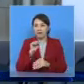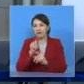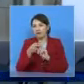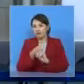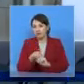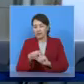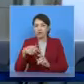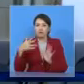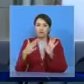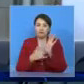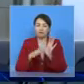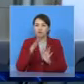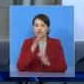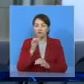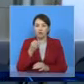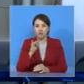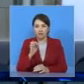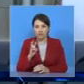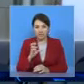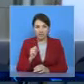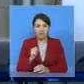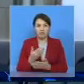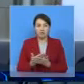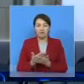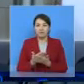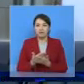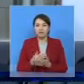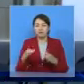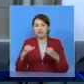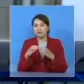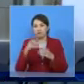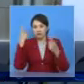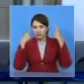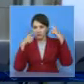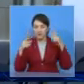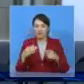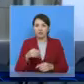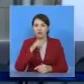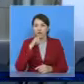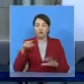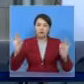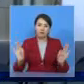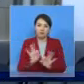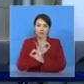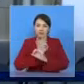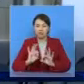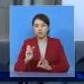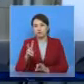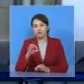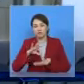к 90-летию Мукагалима Катаева. Творческими коллективами «Русская песня», «Сударушки»